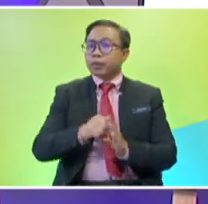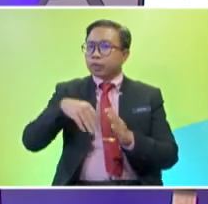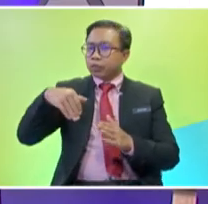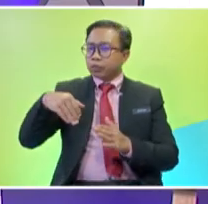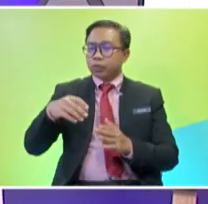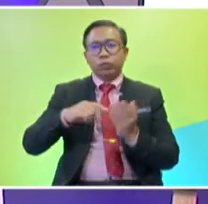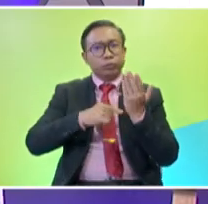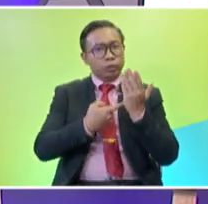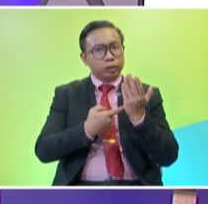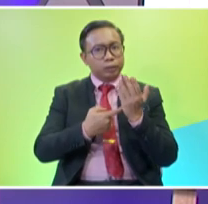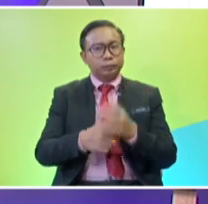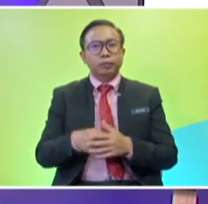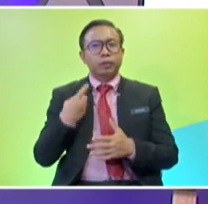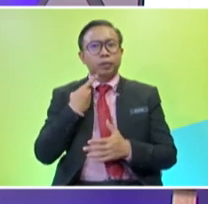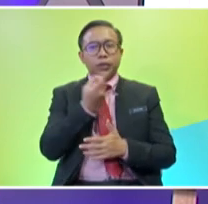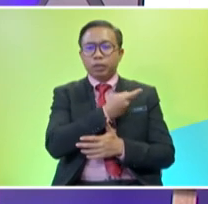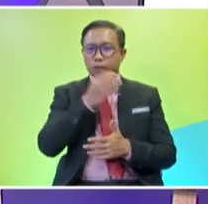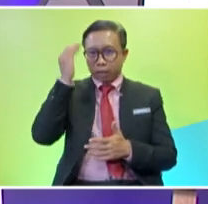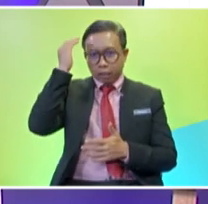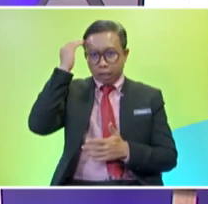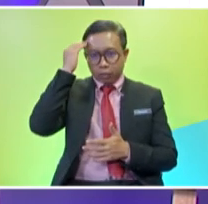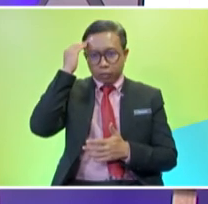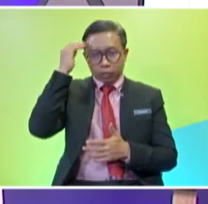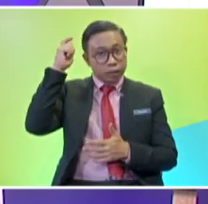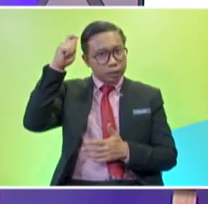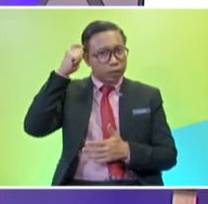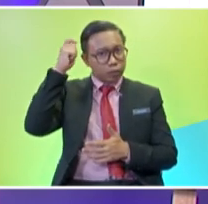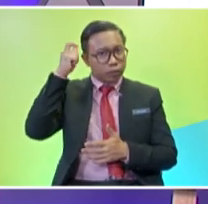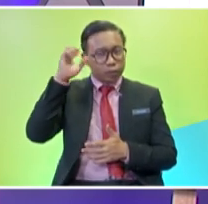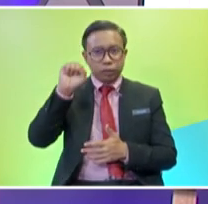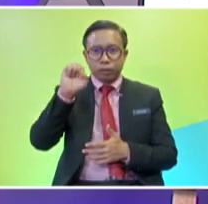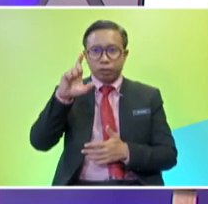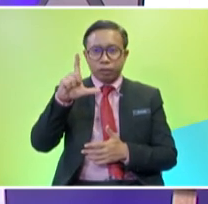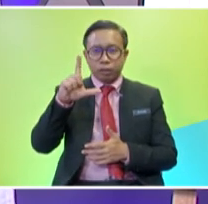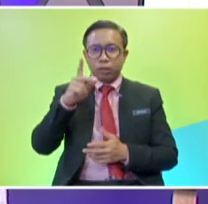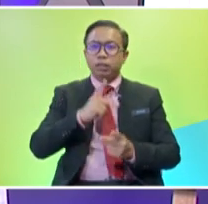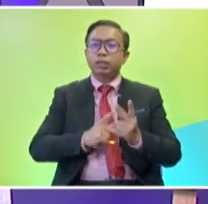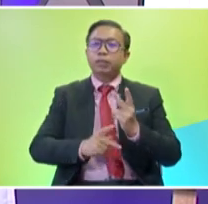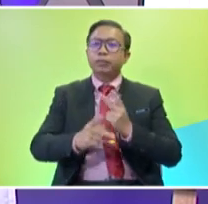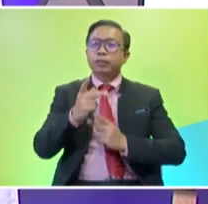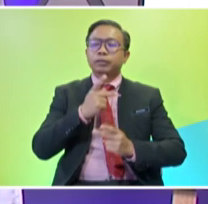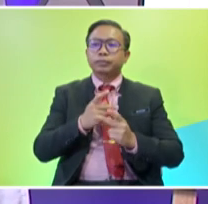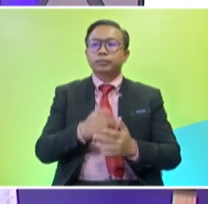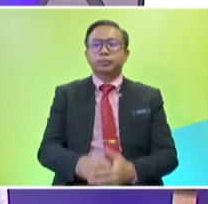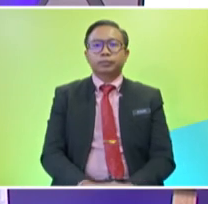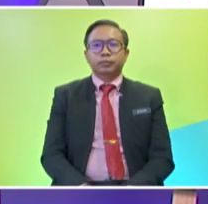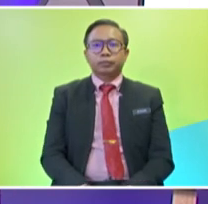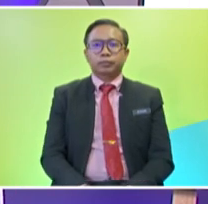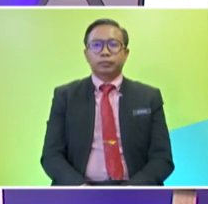kan eksperimen kita tahu dulu teori tentang sel kimia ringkas isikan saja